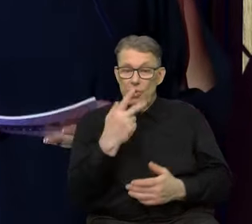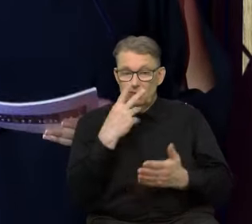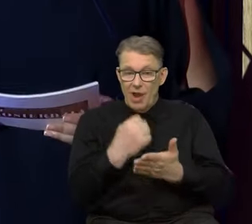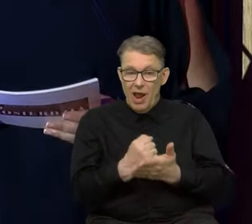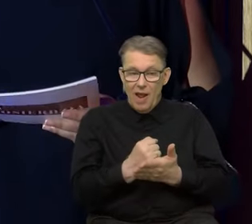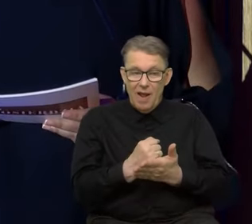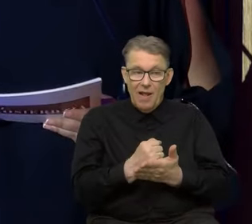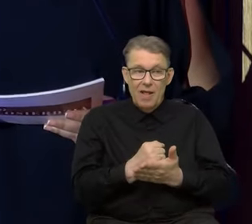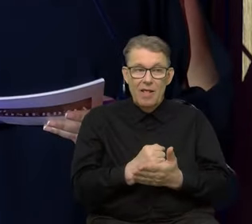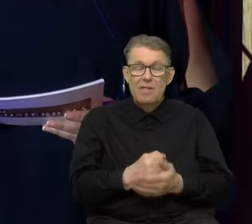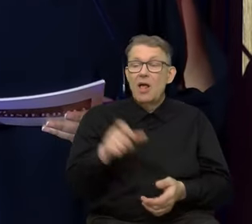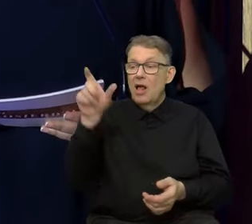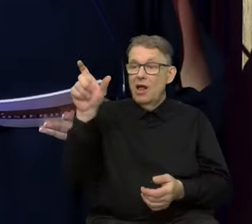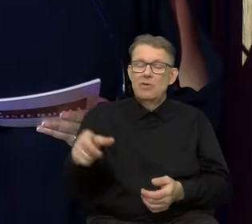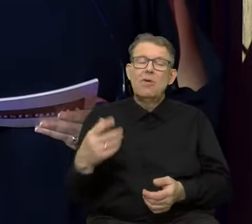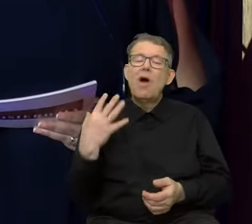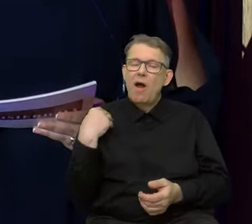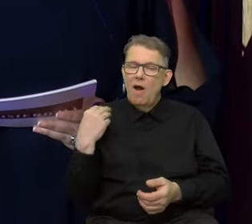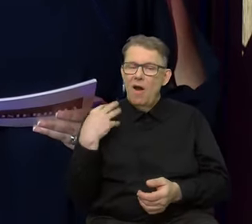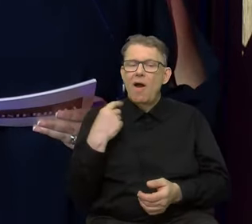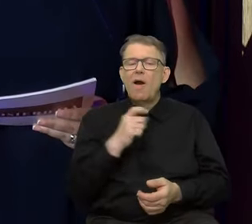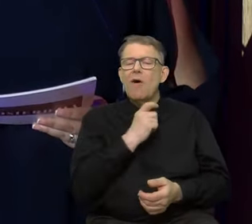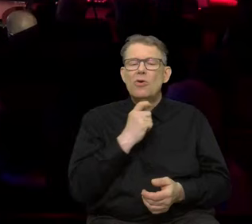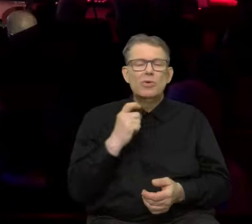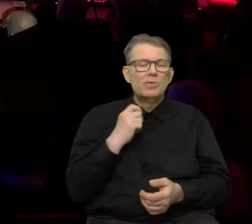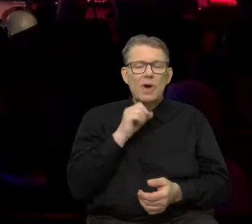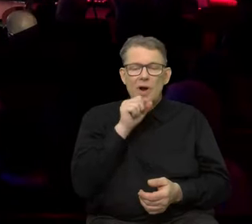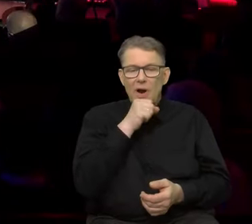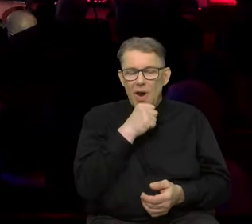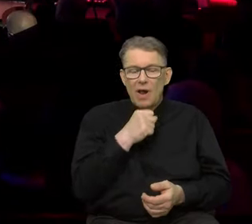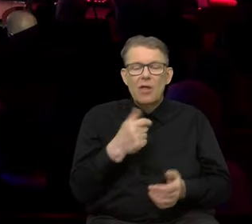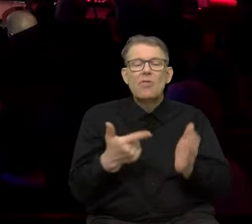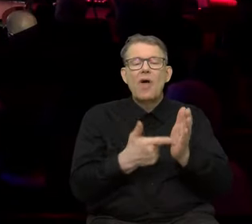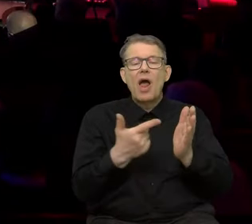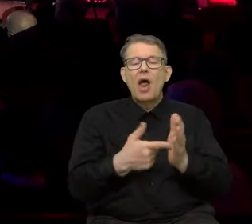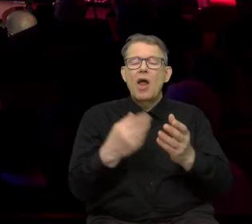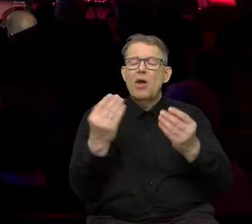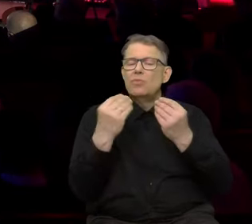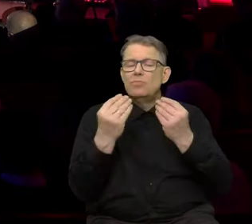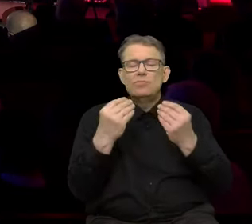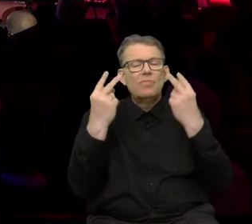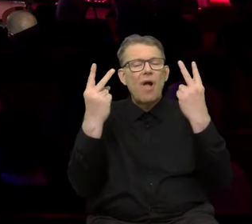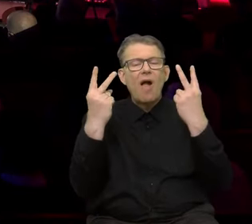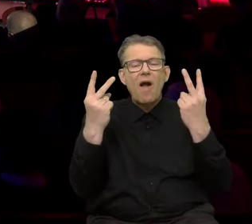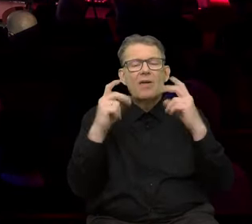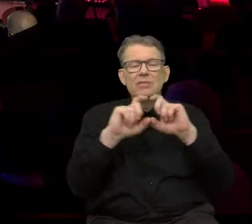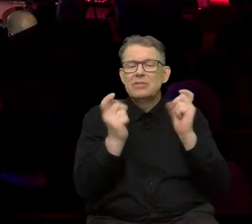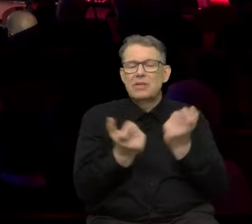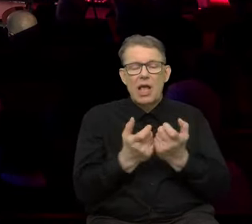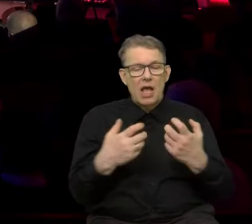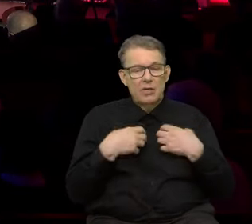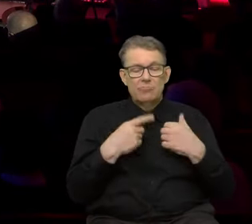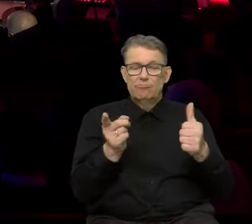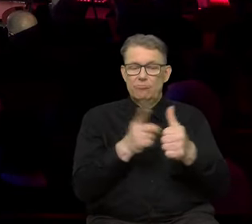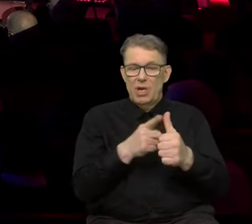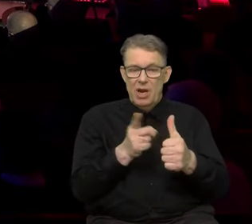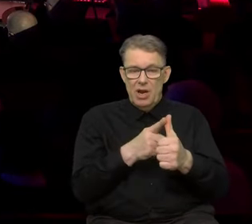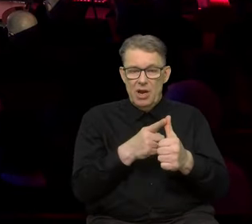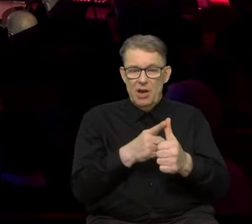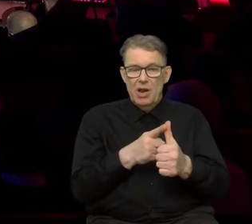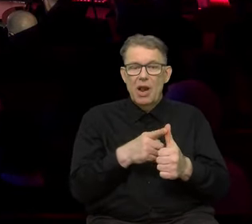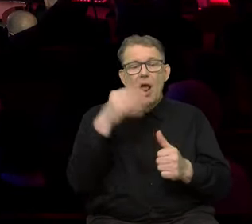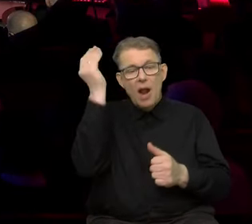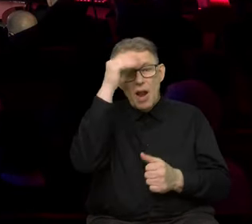Ten wiekowy kapłan udzielił mi 2 najważniejszych lekcji na całe życie. Po pierwsze,